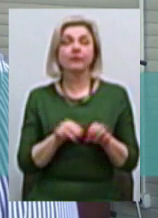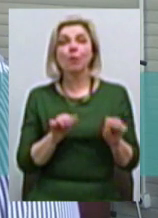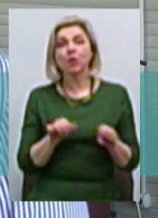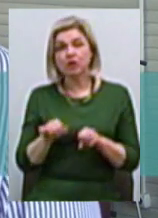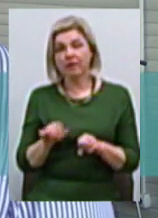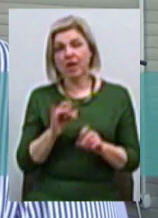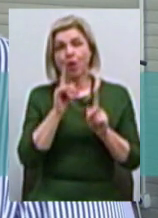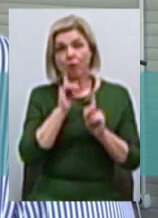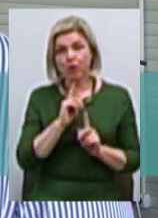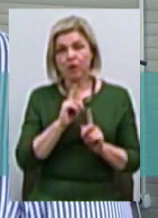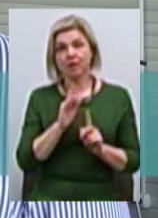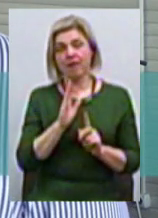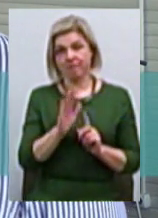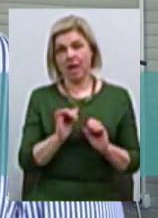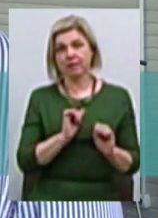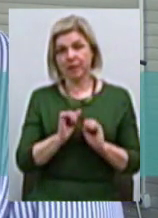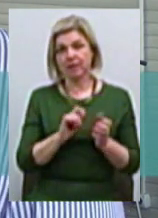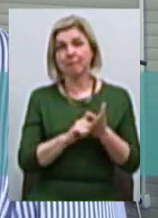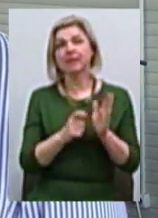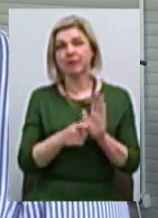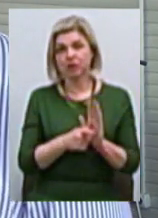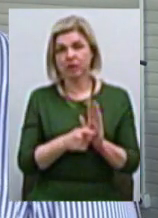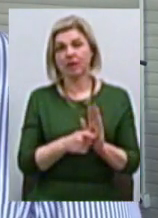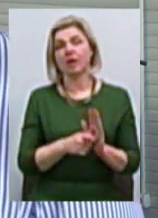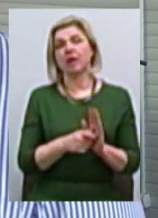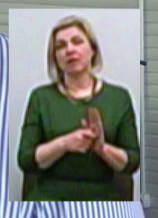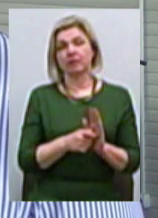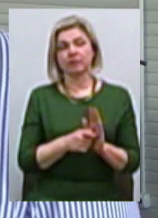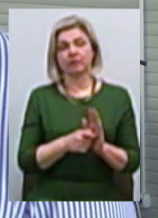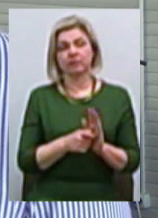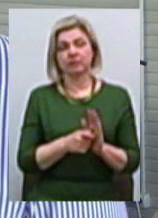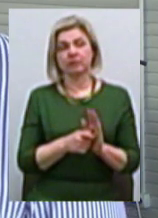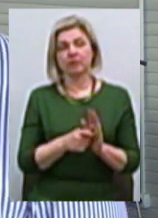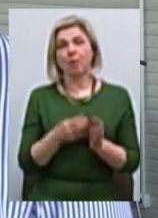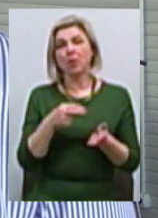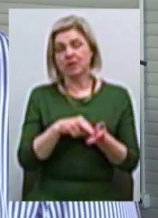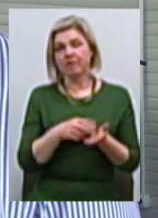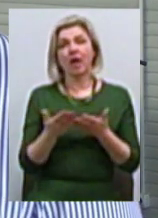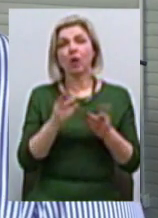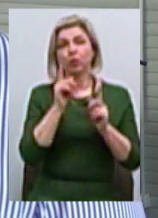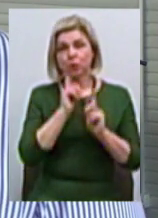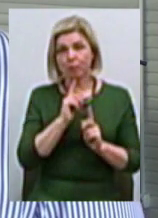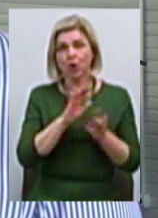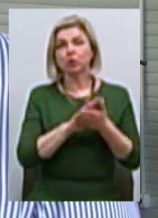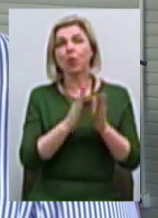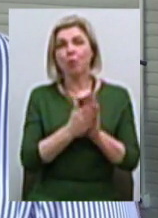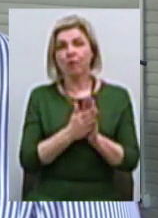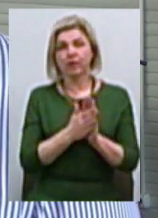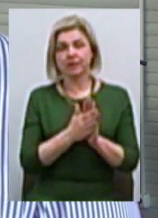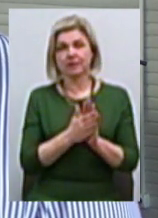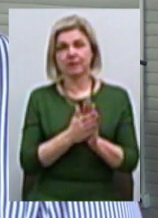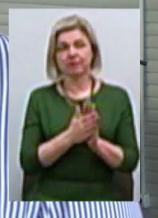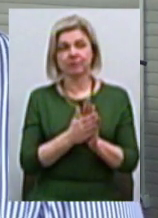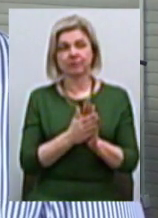в адміністративному приміщенні, ми створили якісь зручності, домовилися за те, що там...